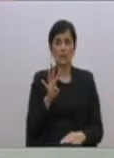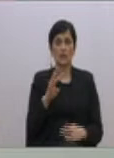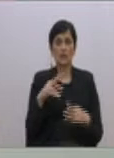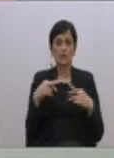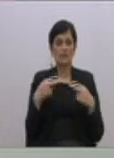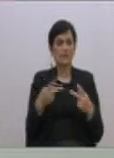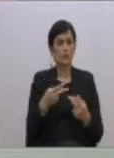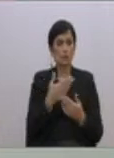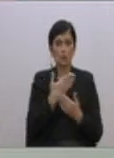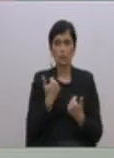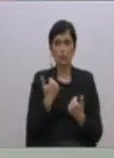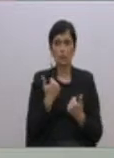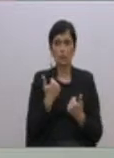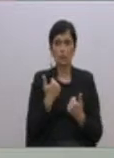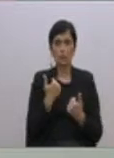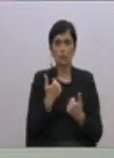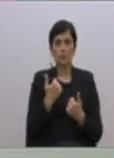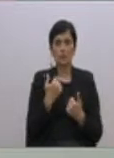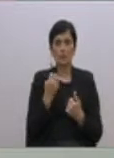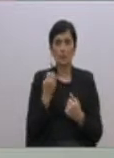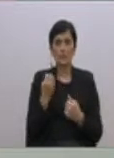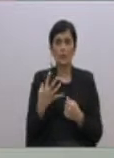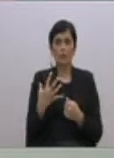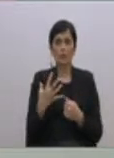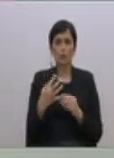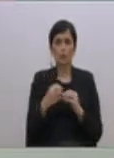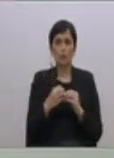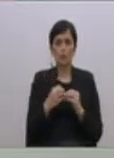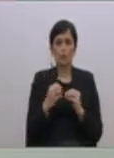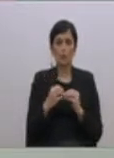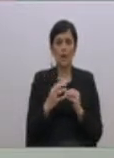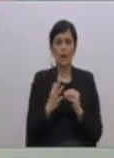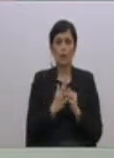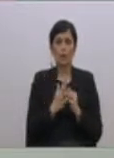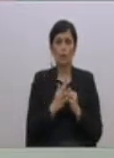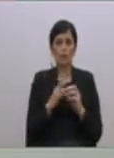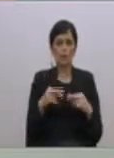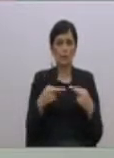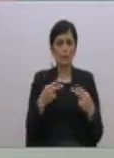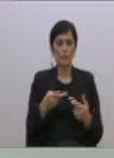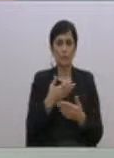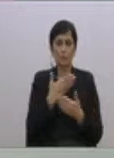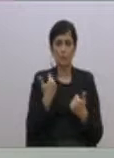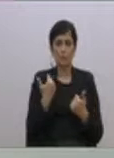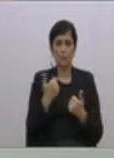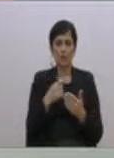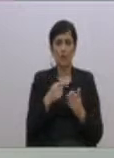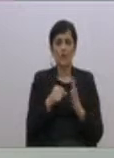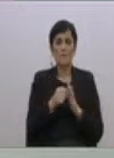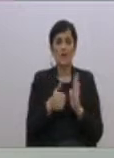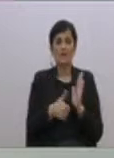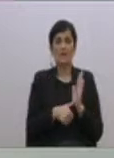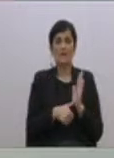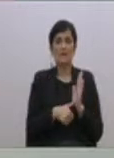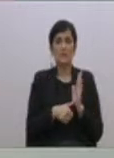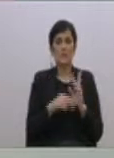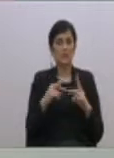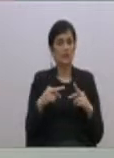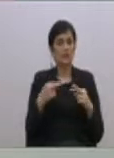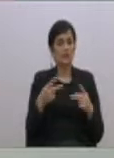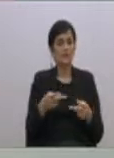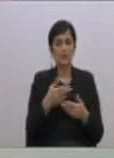უცვლელ რედაქციით არის წარმოდგენილი. კითხვები არ არის? მე-15. აქაც ცვლილებები არ განხორციელებულა. კითხვები არ არის? მე-16. ცვლილებები